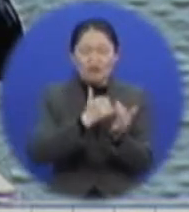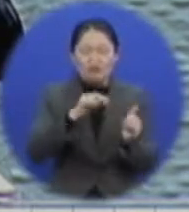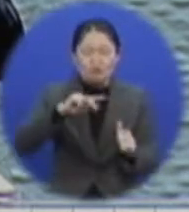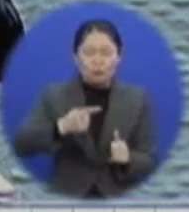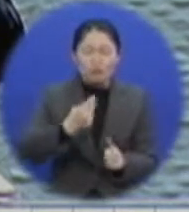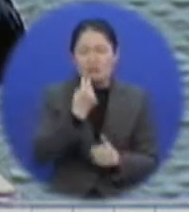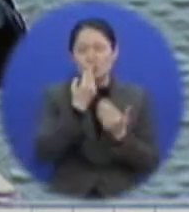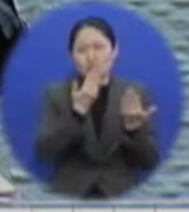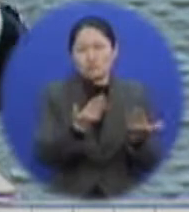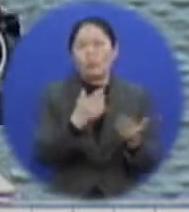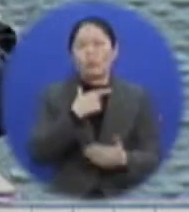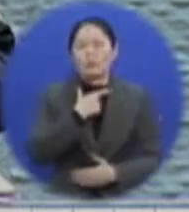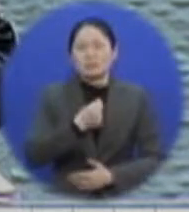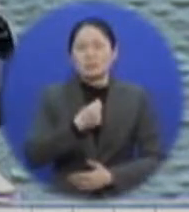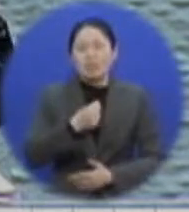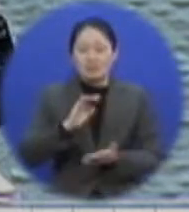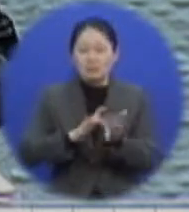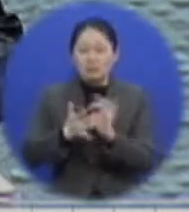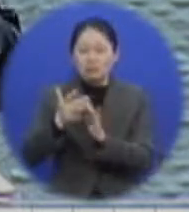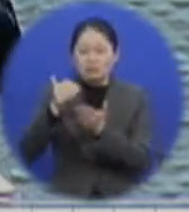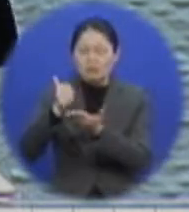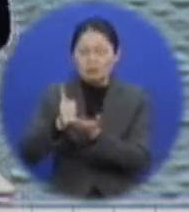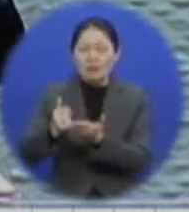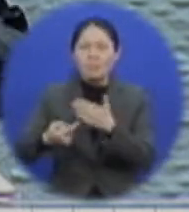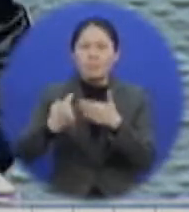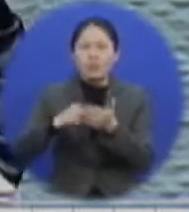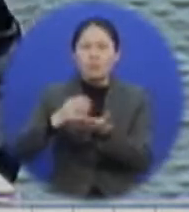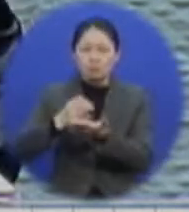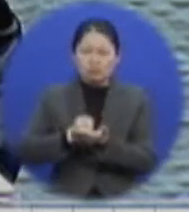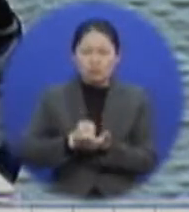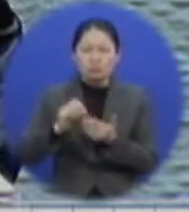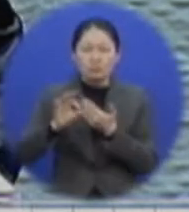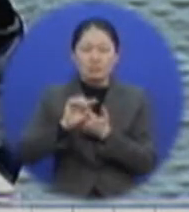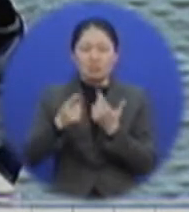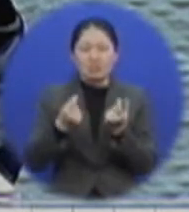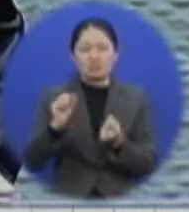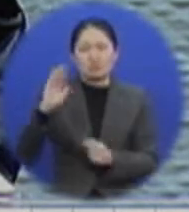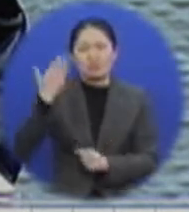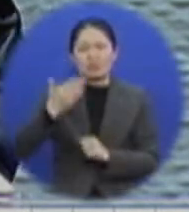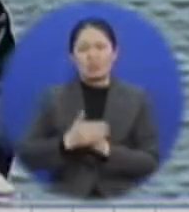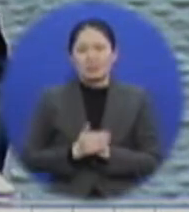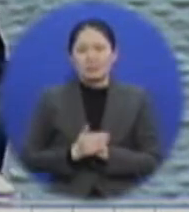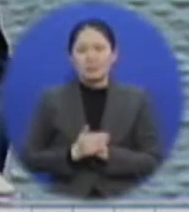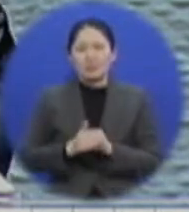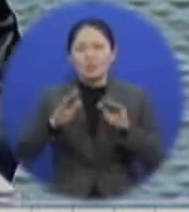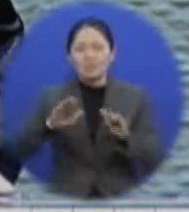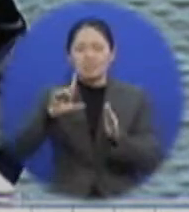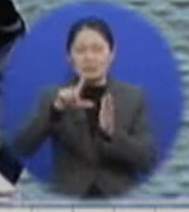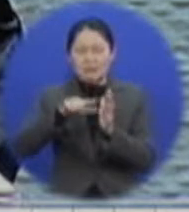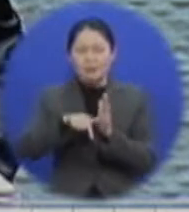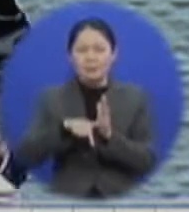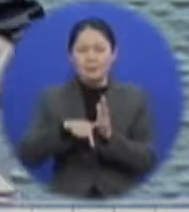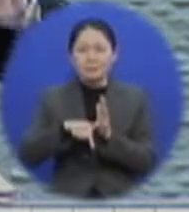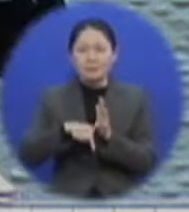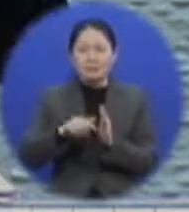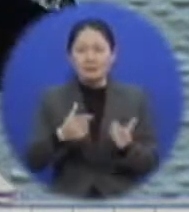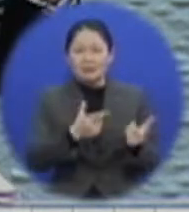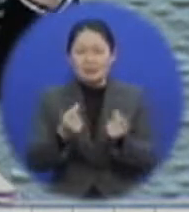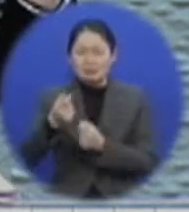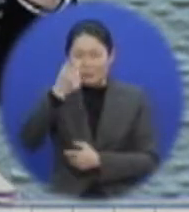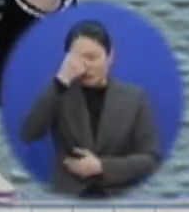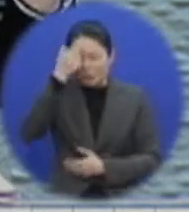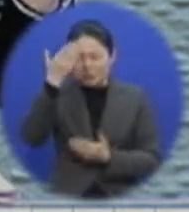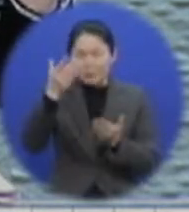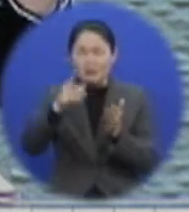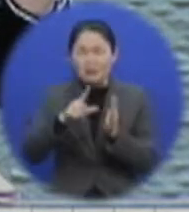것이에요 예수님의 마음을 2명은 다 그렇게 됩니다 오는 시간 우리 같이 기도하실